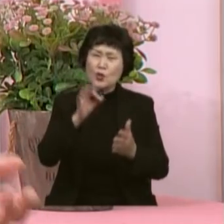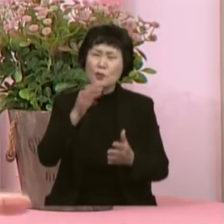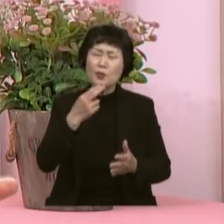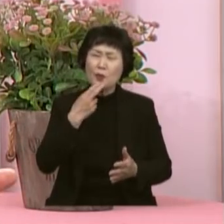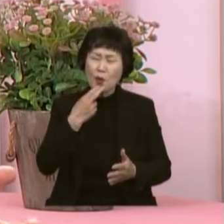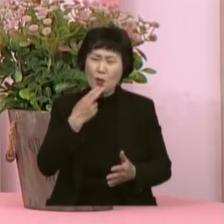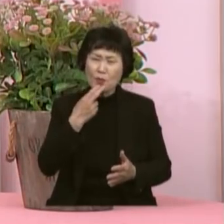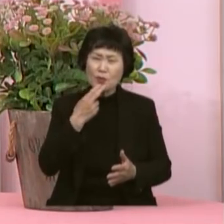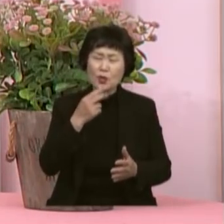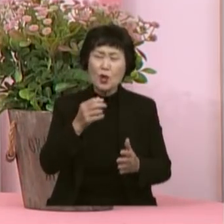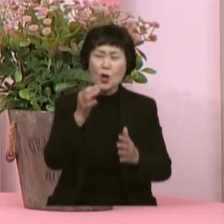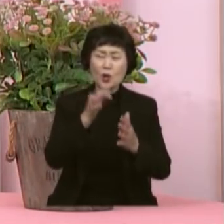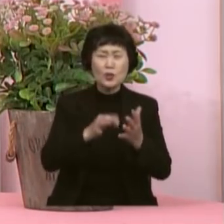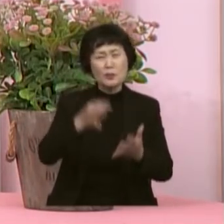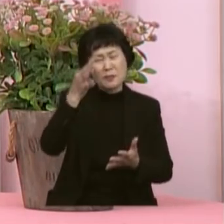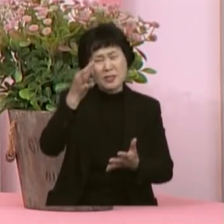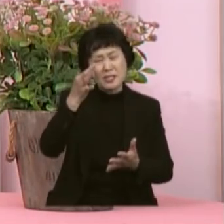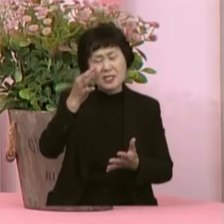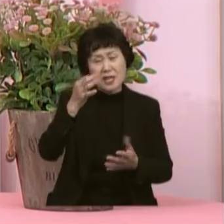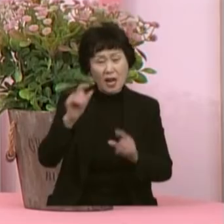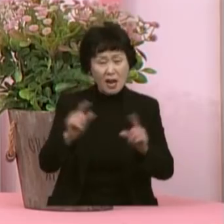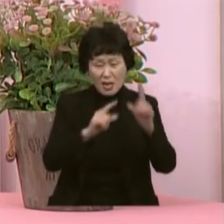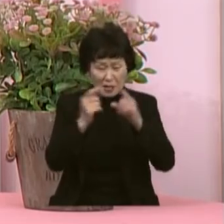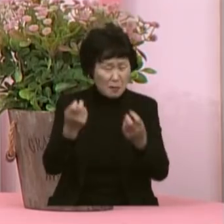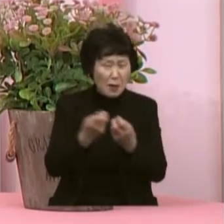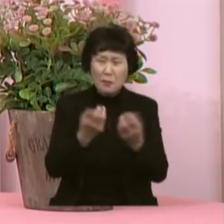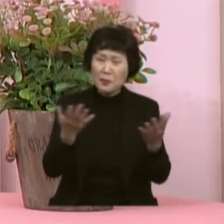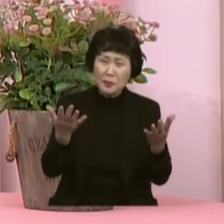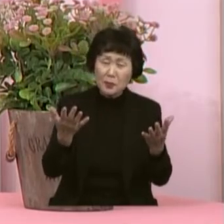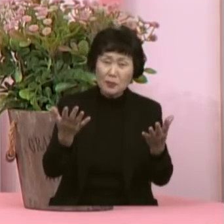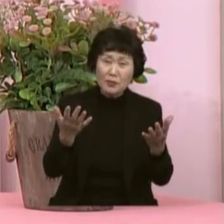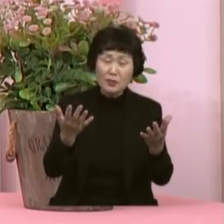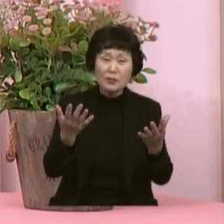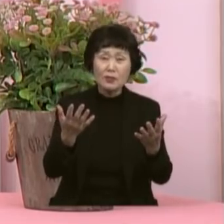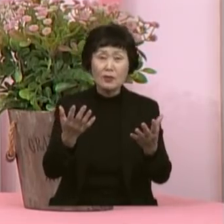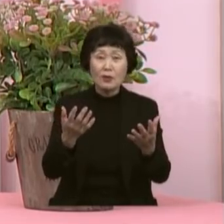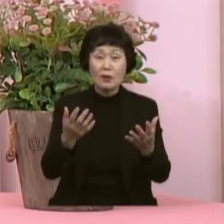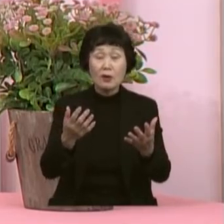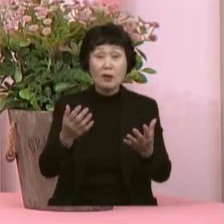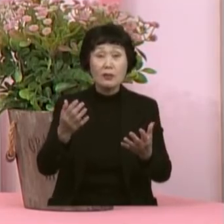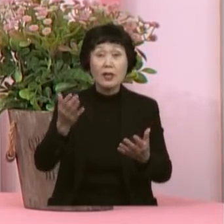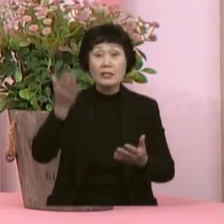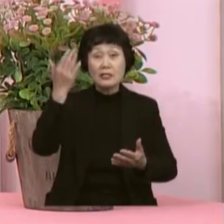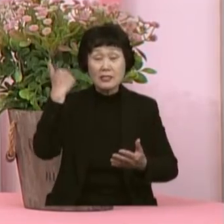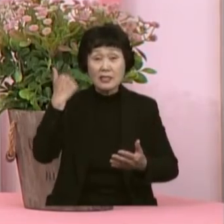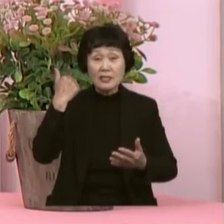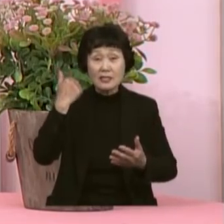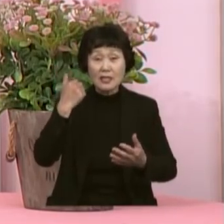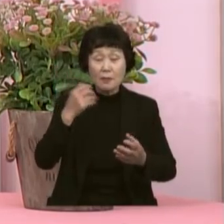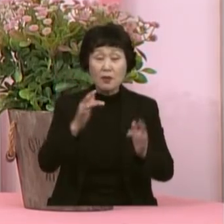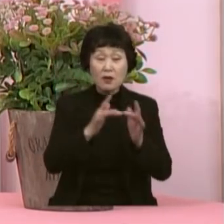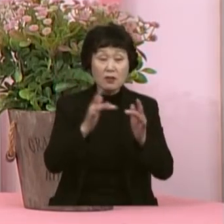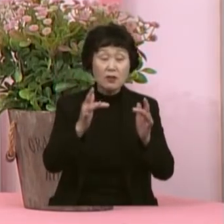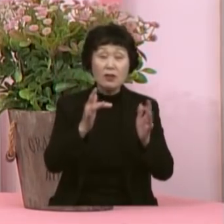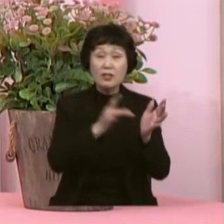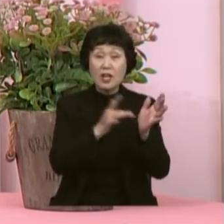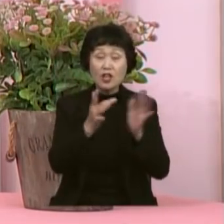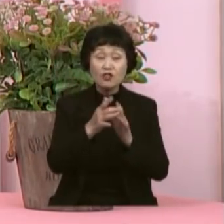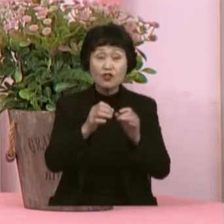되고 살 방법이 없잖아요. 나는 맨날 모아주면 선교사들 그래서 막 예수전도단 통해서